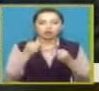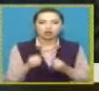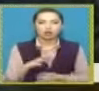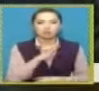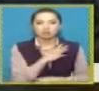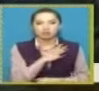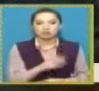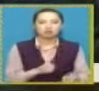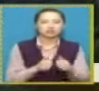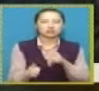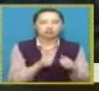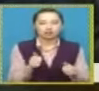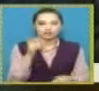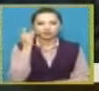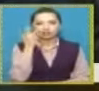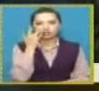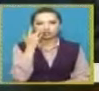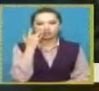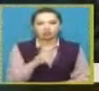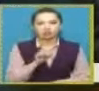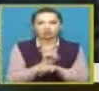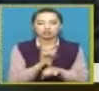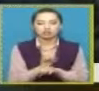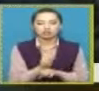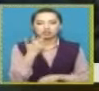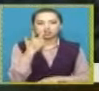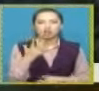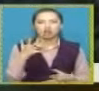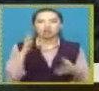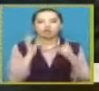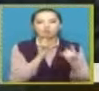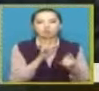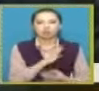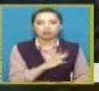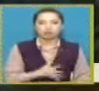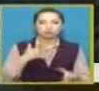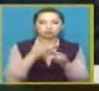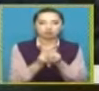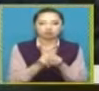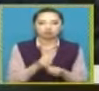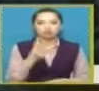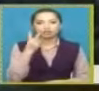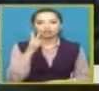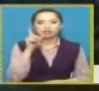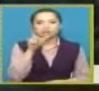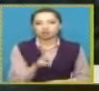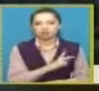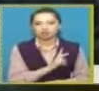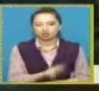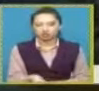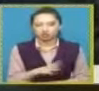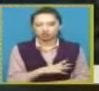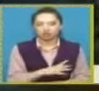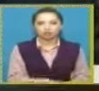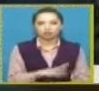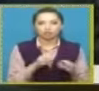жүргізушілер бір-бірімен жарысып, аялдамада 3 автобус қақтығысып, екі жаяу жүргіншіні біреуі сол жерде қаза тауып,